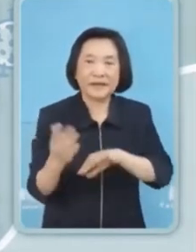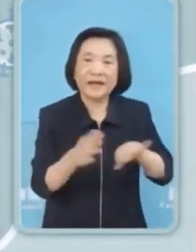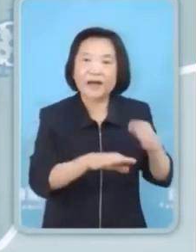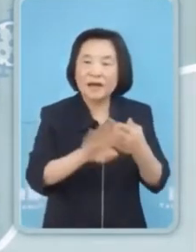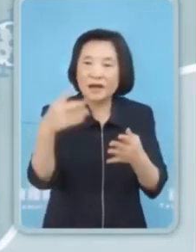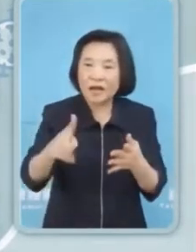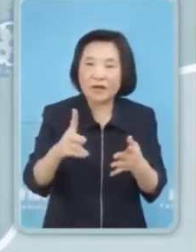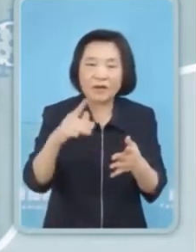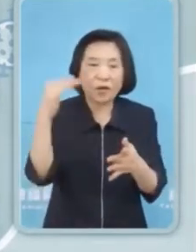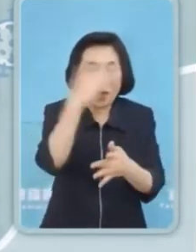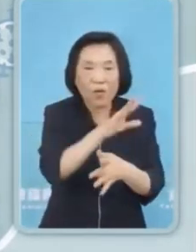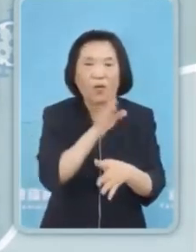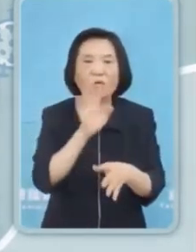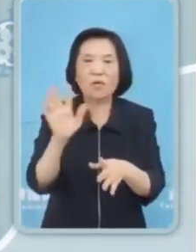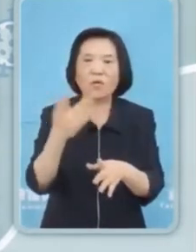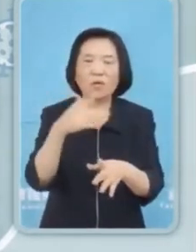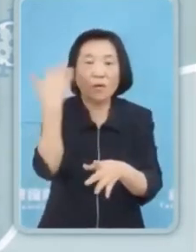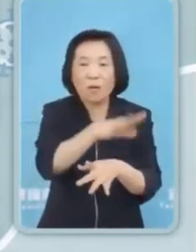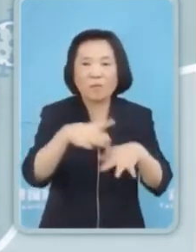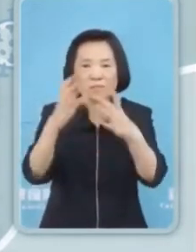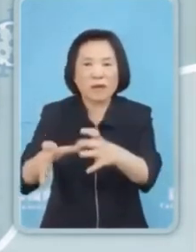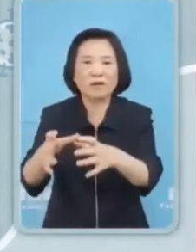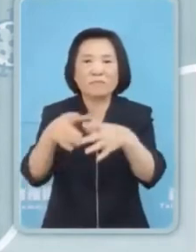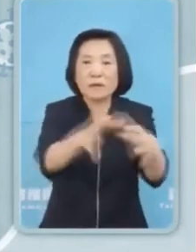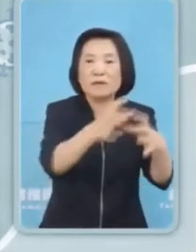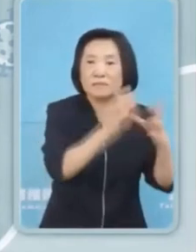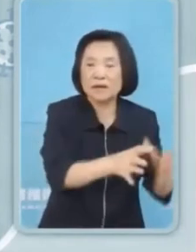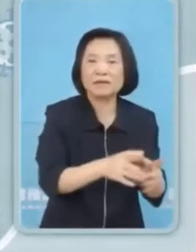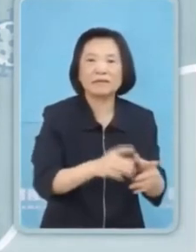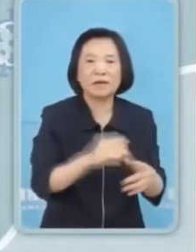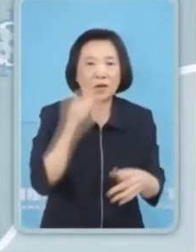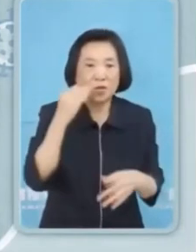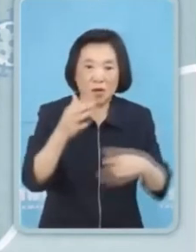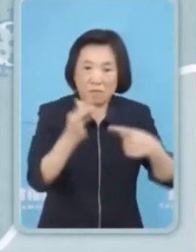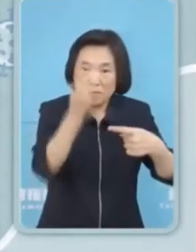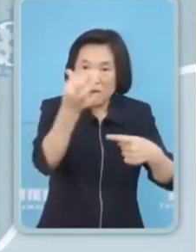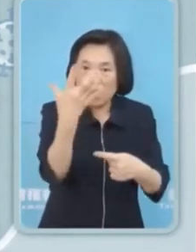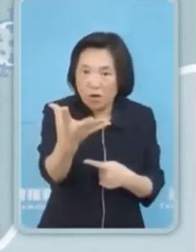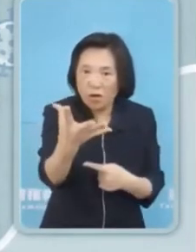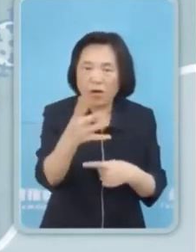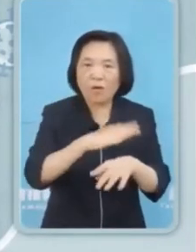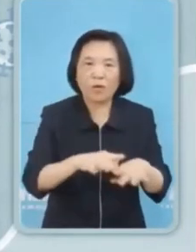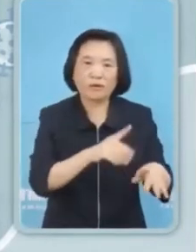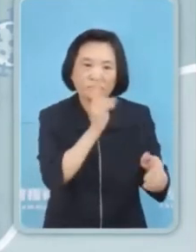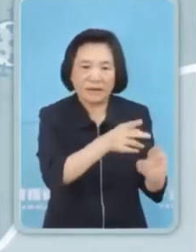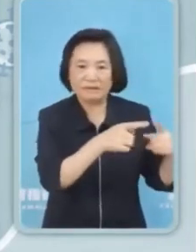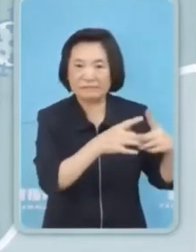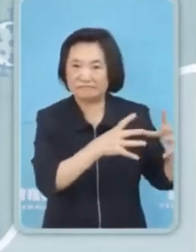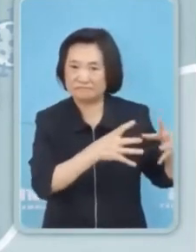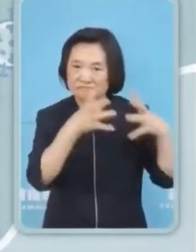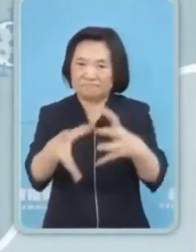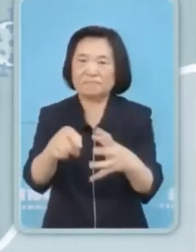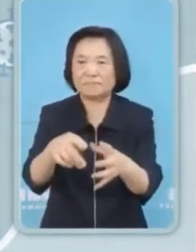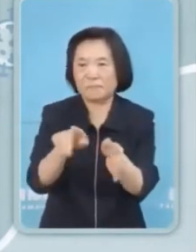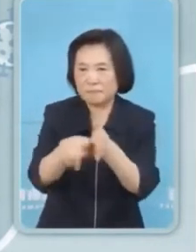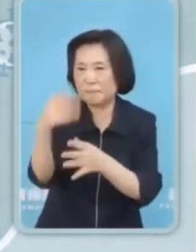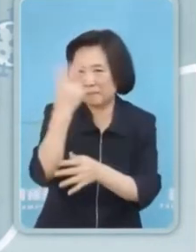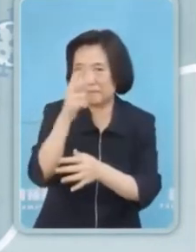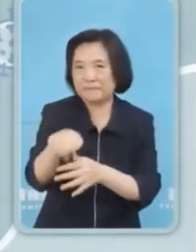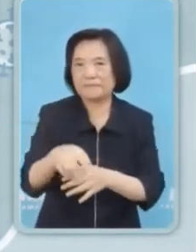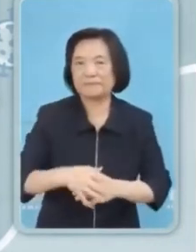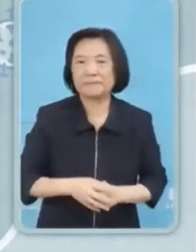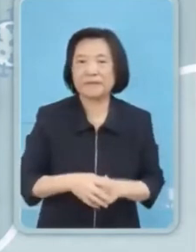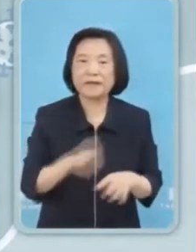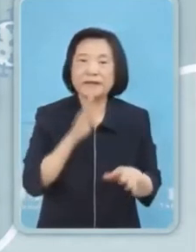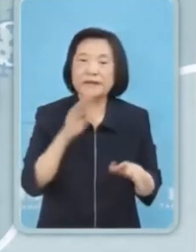还有机动筛检队去做一些热区的这种筛检。我们看看哦，在7月10号，就